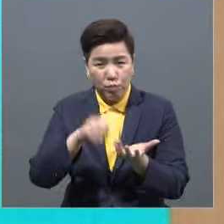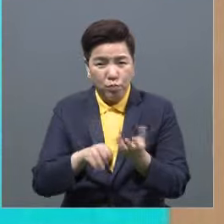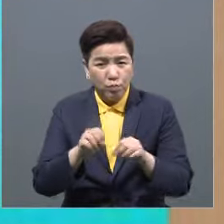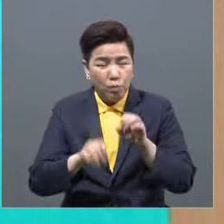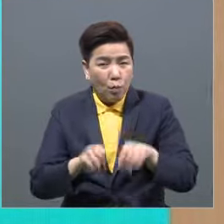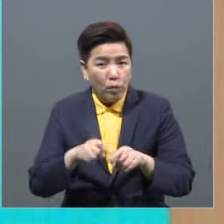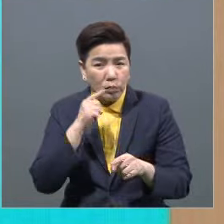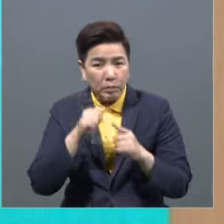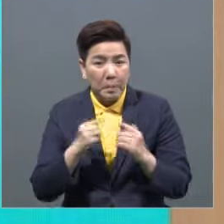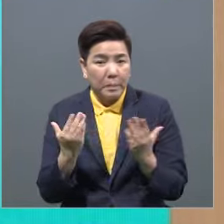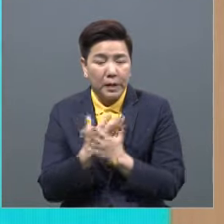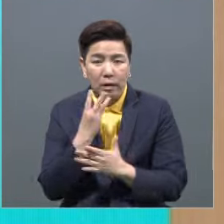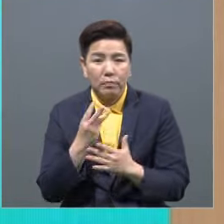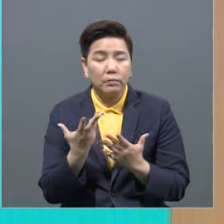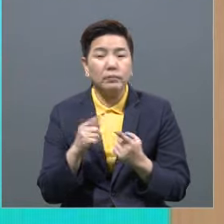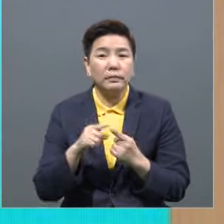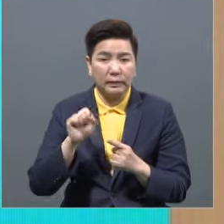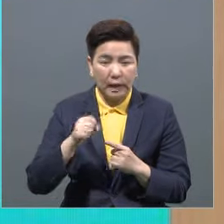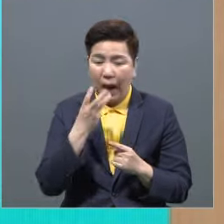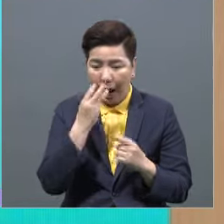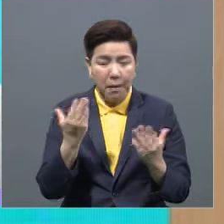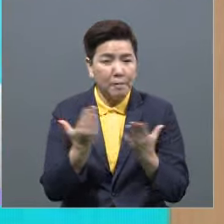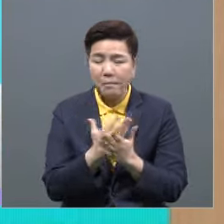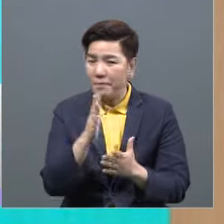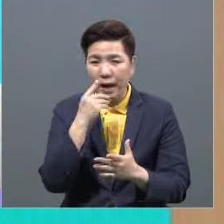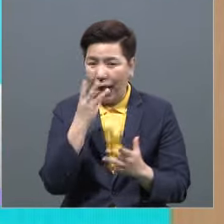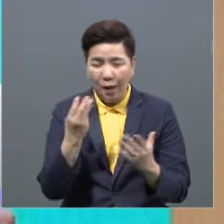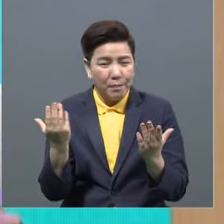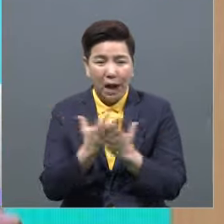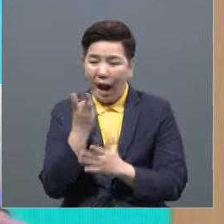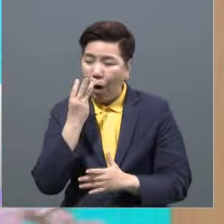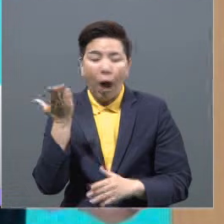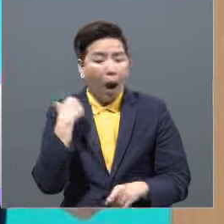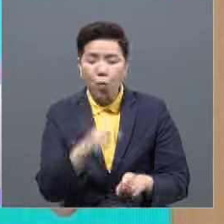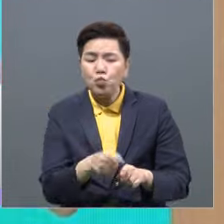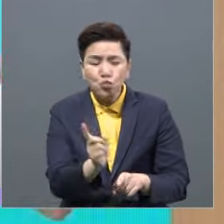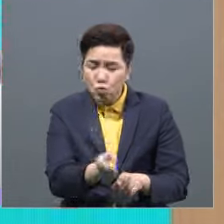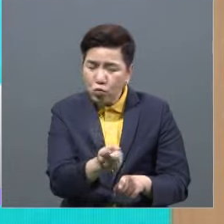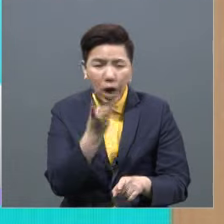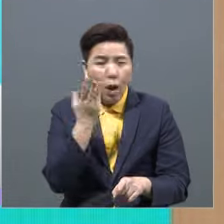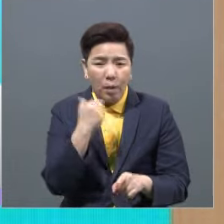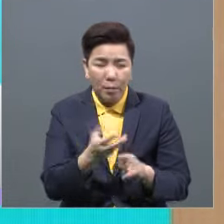การสลับสับเปลี่ยนกระสอบข้าว ใช่ครับไม่มีการสับเปลี่ยนข้าวเอาข้าวเดิมครับ